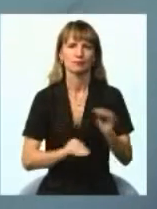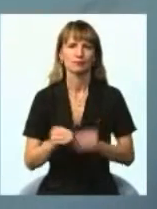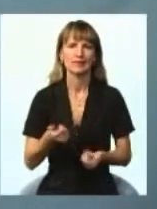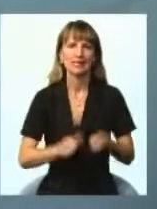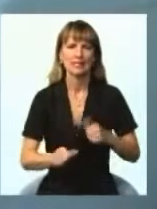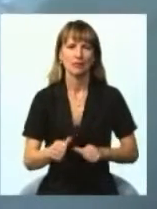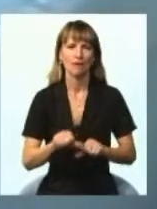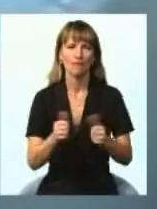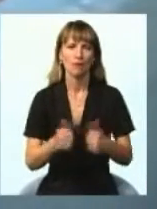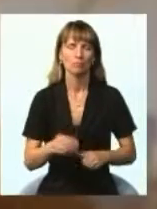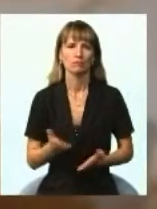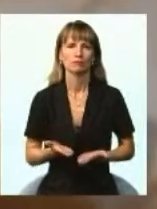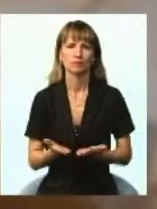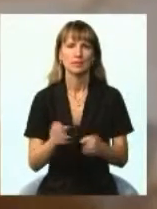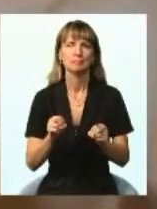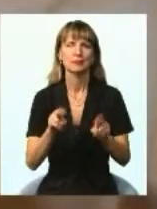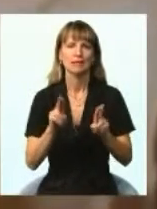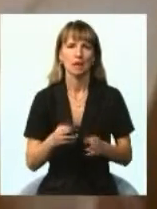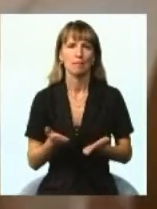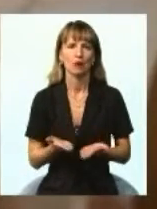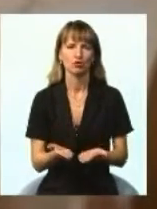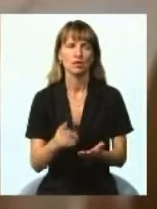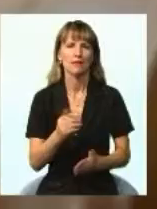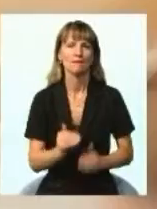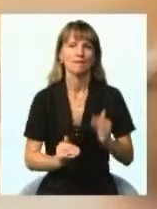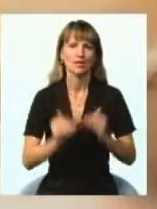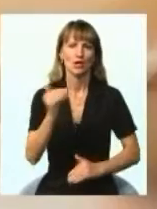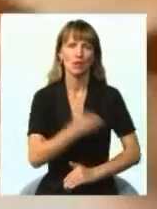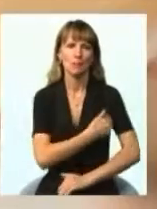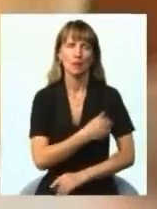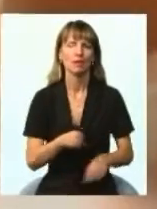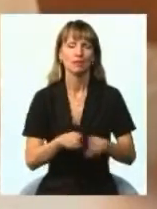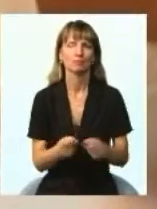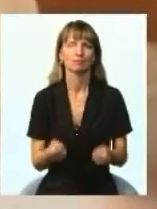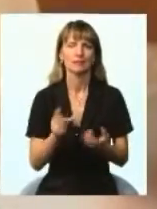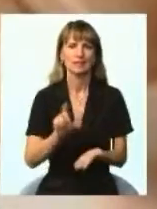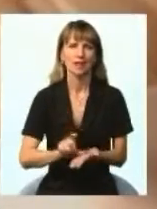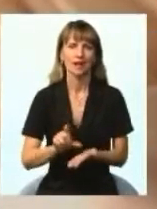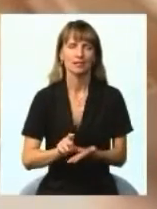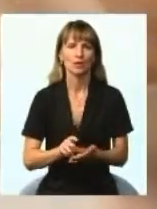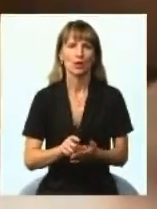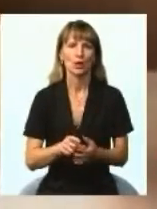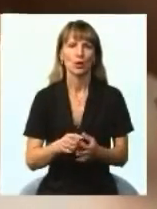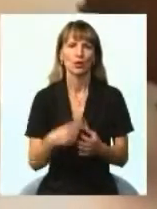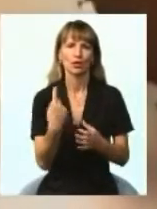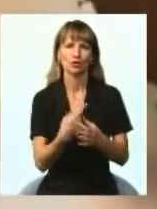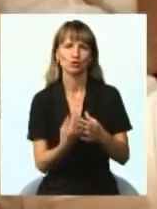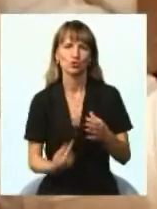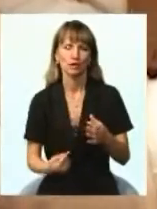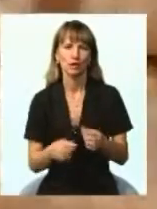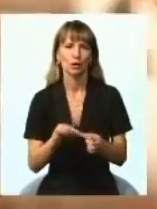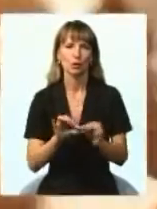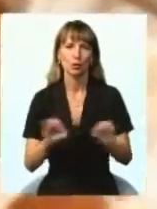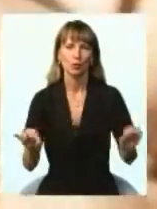його у форми та випікають у спеціальних печах за високої температури. Так з'являються стаканчики, трубочки, ріжки, куди